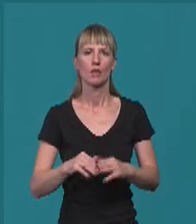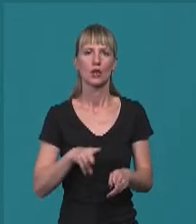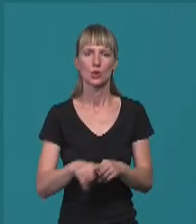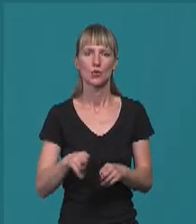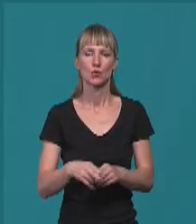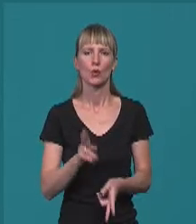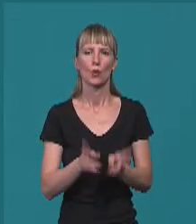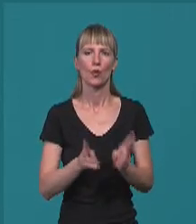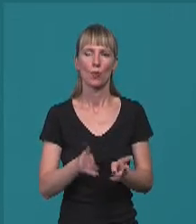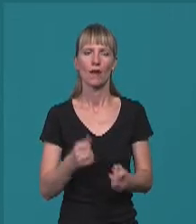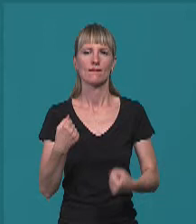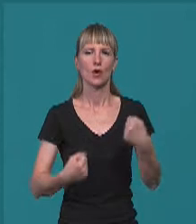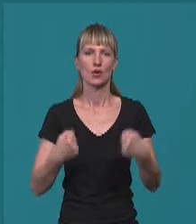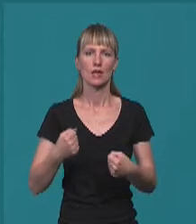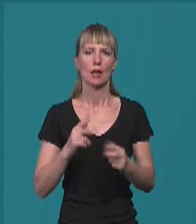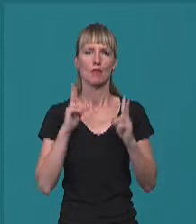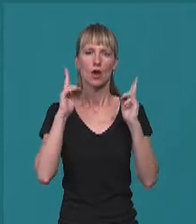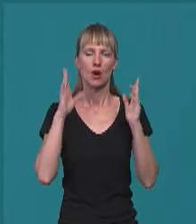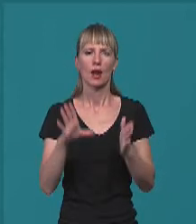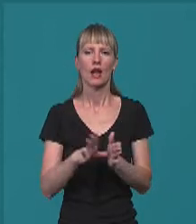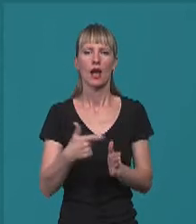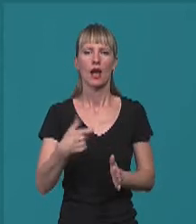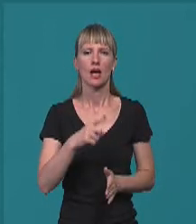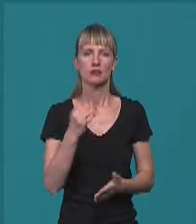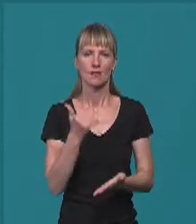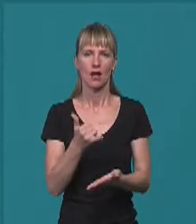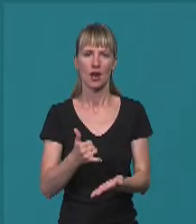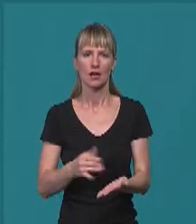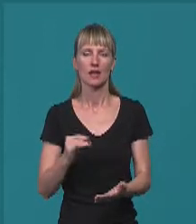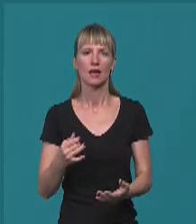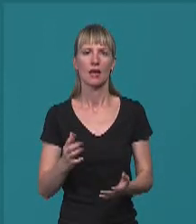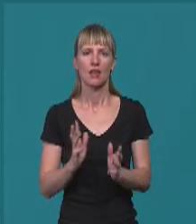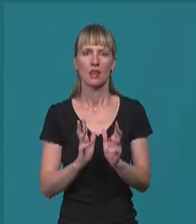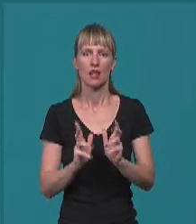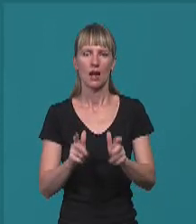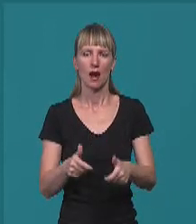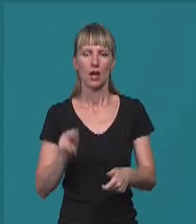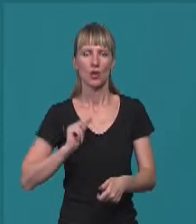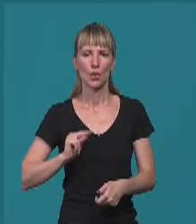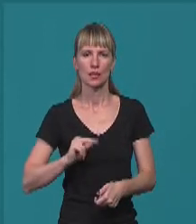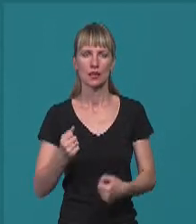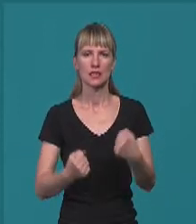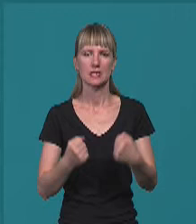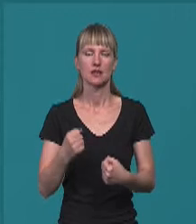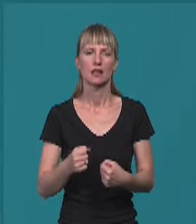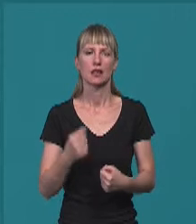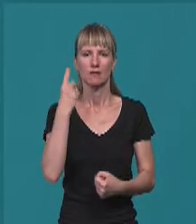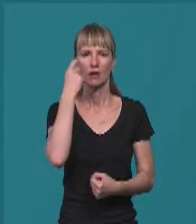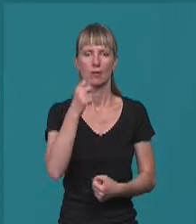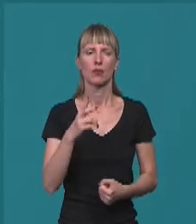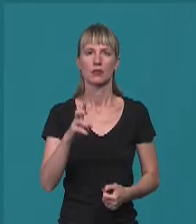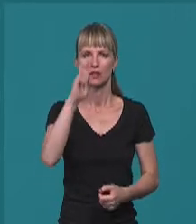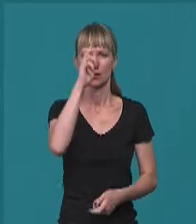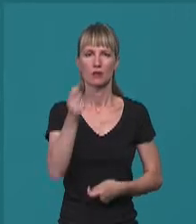кухар, кондитер, водій, перукар, електрогазозварник та тракторист. Це, за інформацією, повторю, на сайті обласної